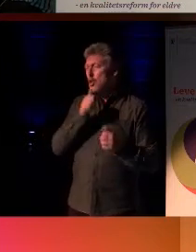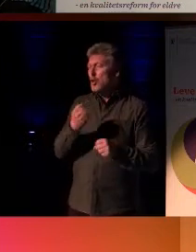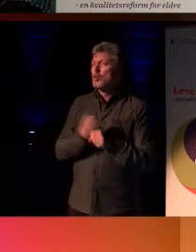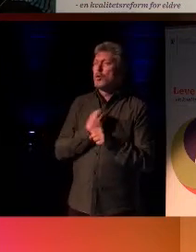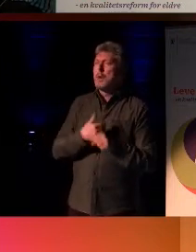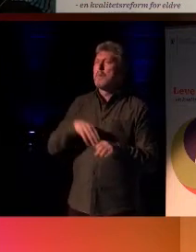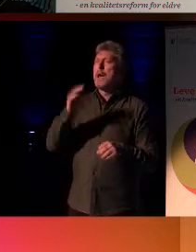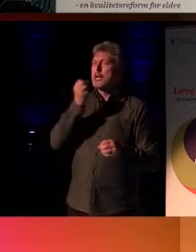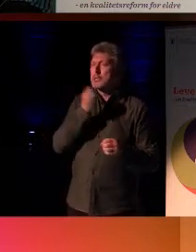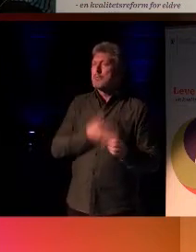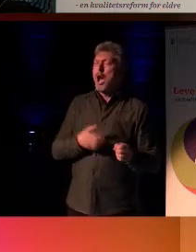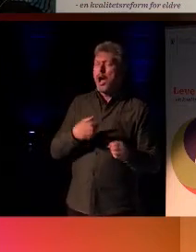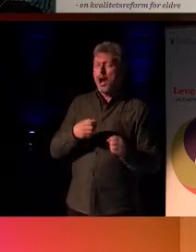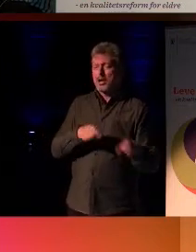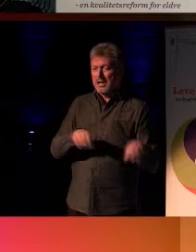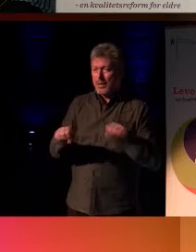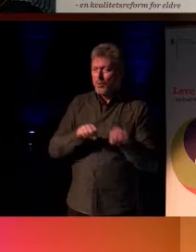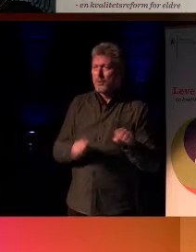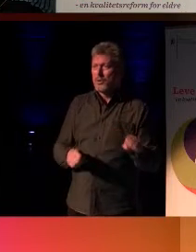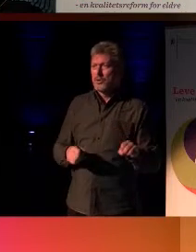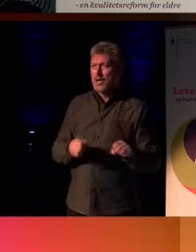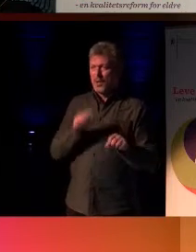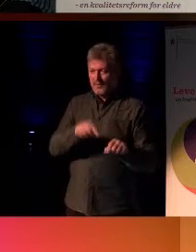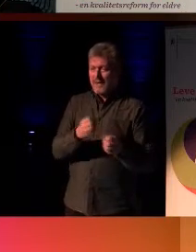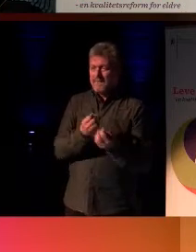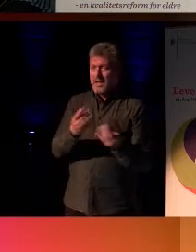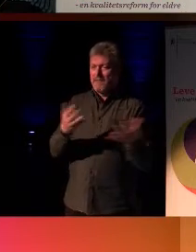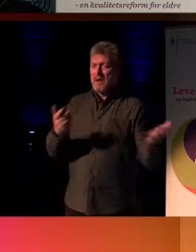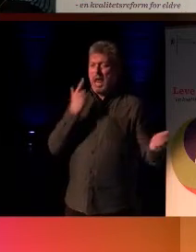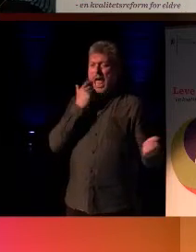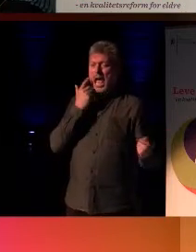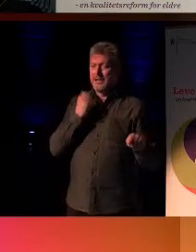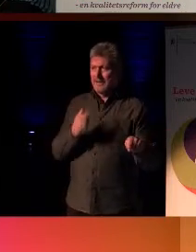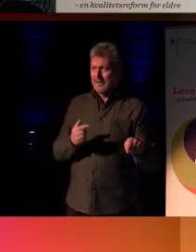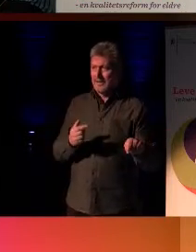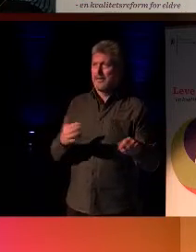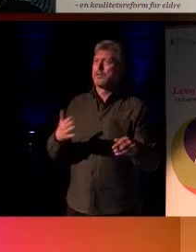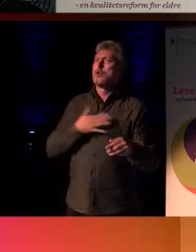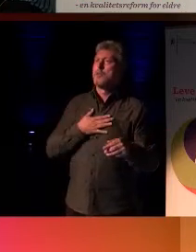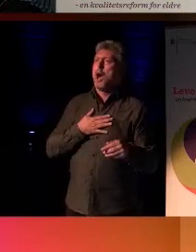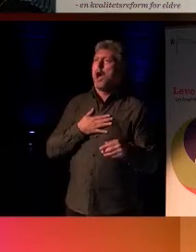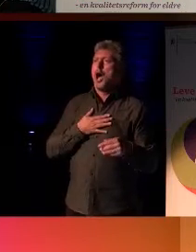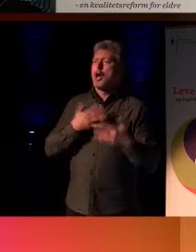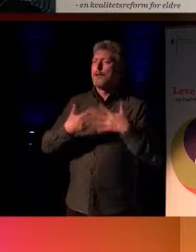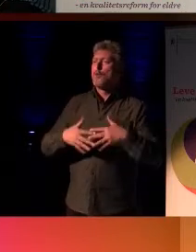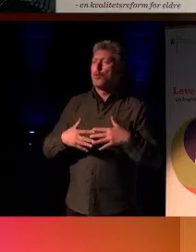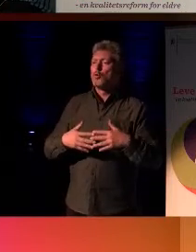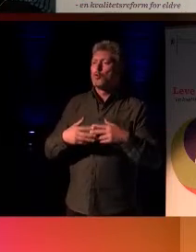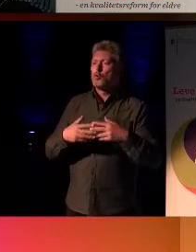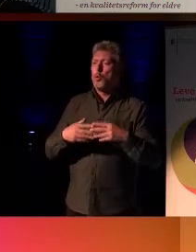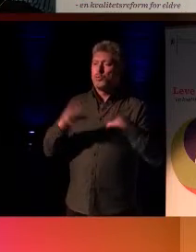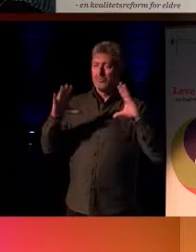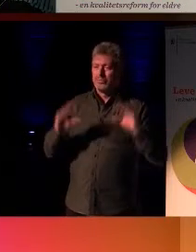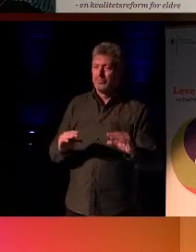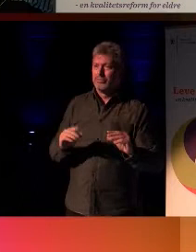i kommunene for å ta godt vare på den stadig voksende andelen innbyggere som har funksjonstap på grunn av sykdom og